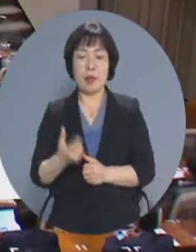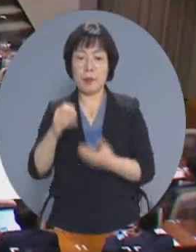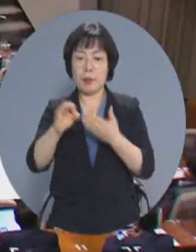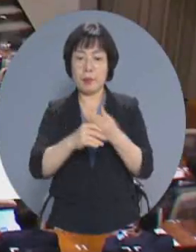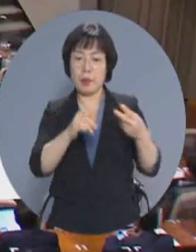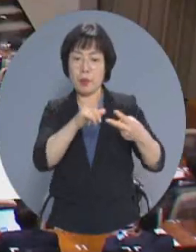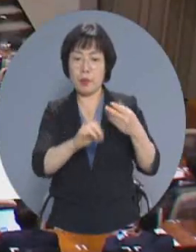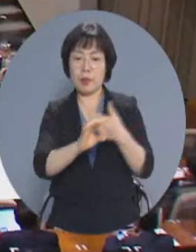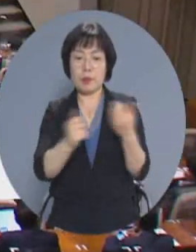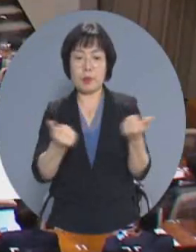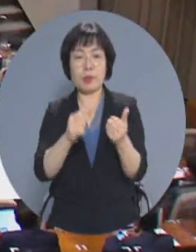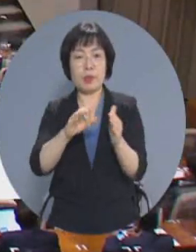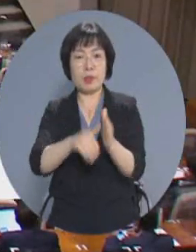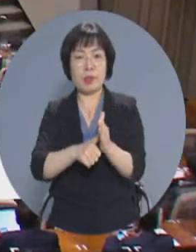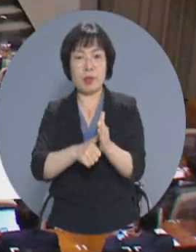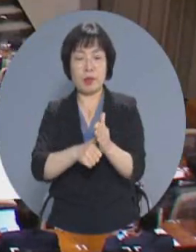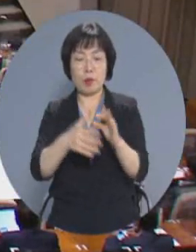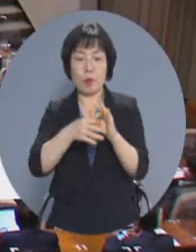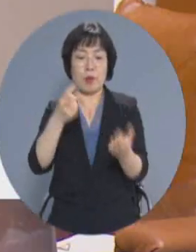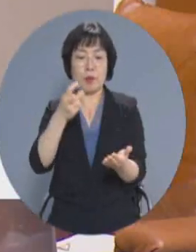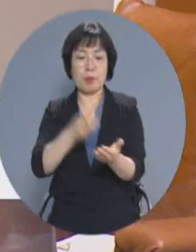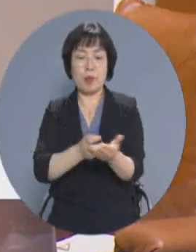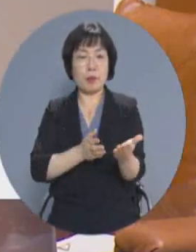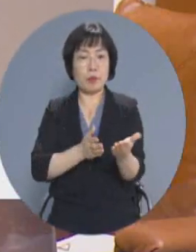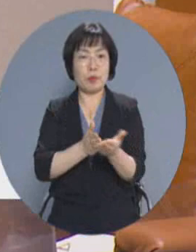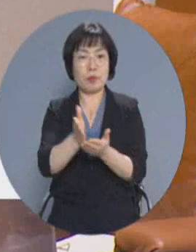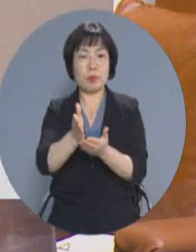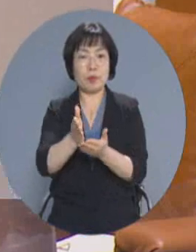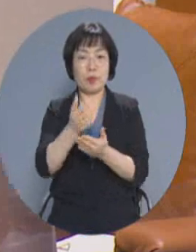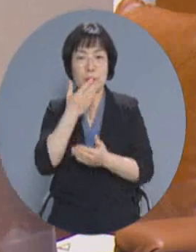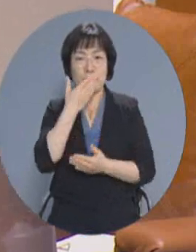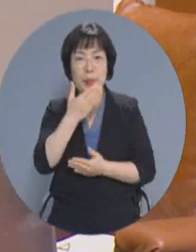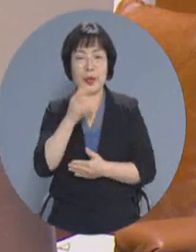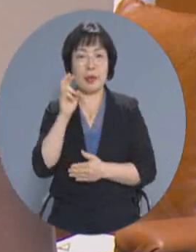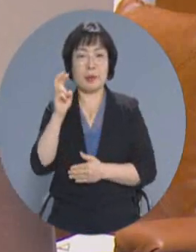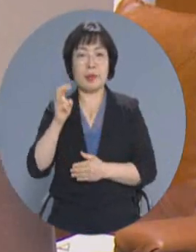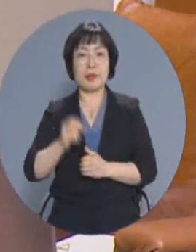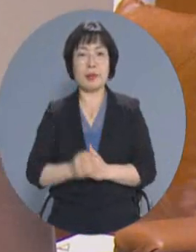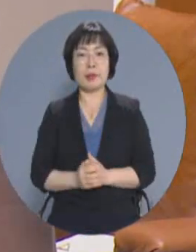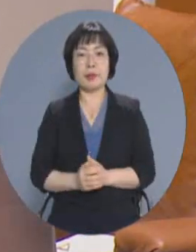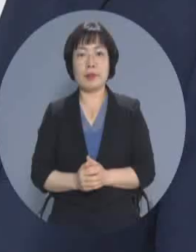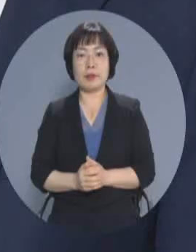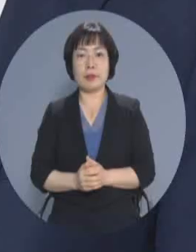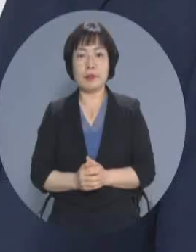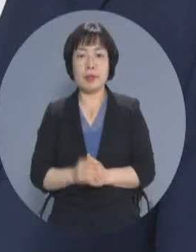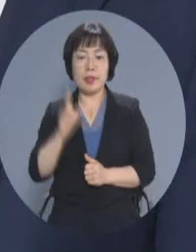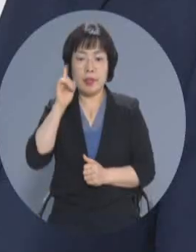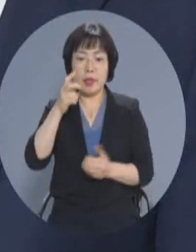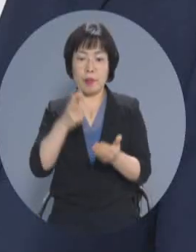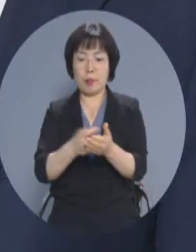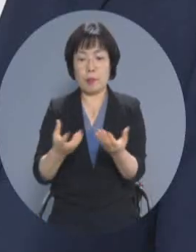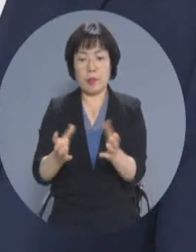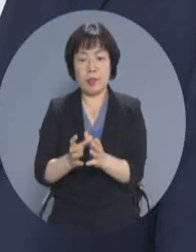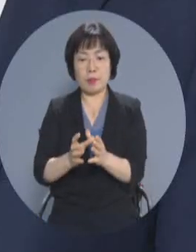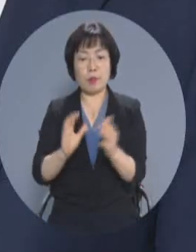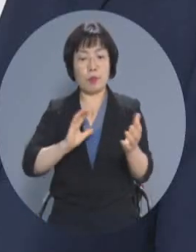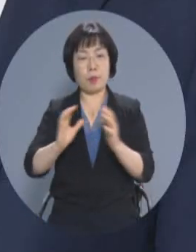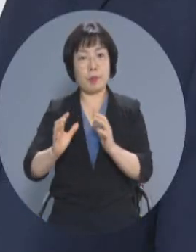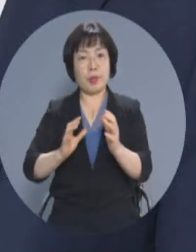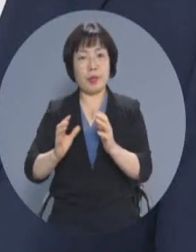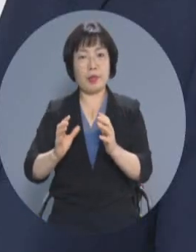이달 임시국회에서 관련 법의 본회의 통과 가능성도 제기되고 있습니다. 내리라도 법사위가 열리게